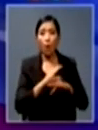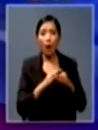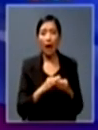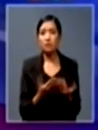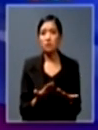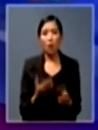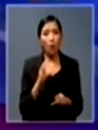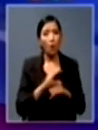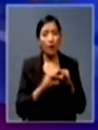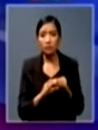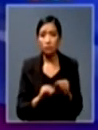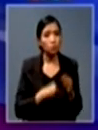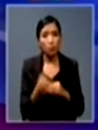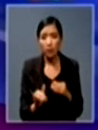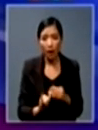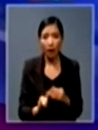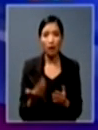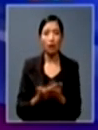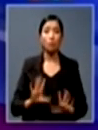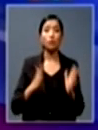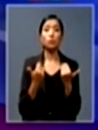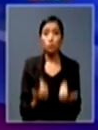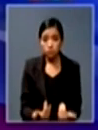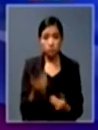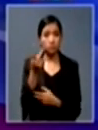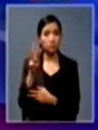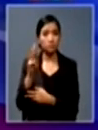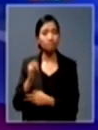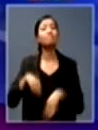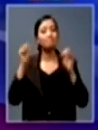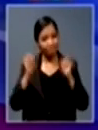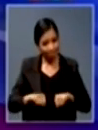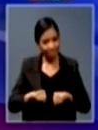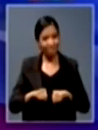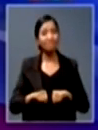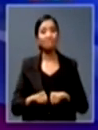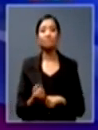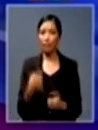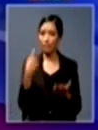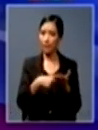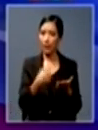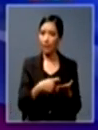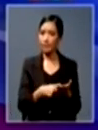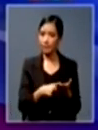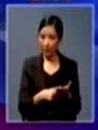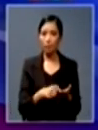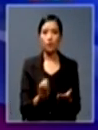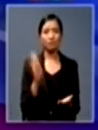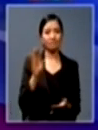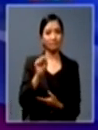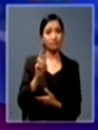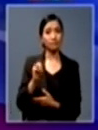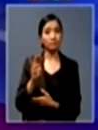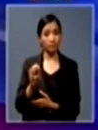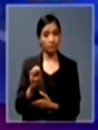การสิ้นปีนี้นะ เต็มแล้วเพราะฉะนั้นวันนี้ครม.ก็เลยมีมติเห็นชอบหลักเกณฑ์เงื่อนไขค้ำประกันสินเชื่อผู้ประกอบการ SME เป็น